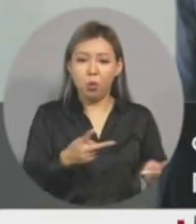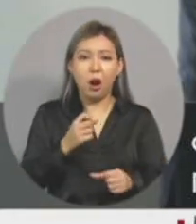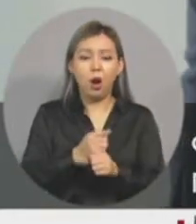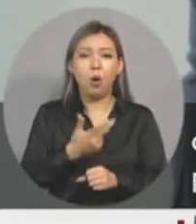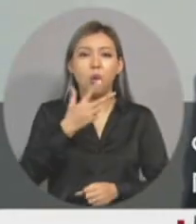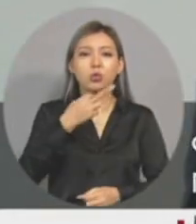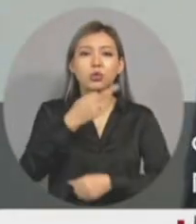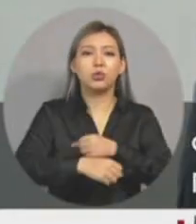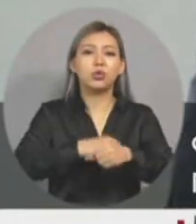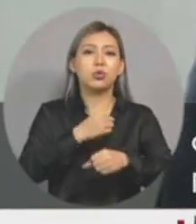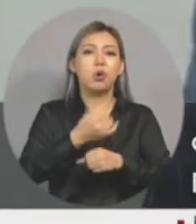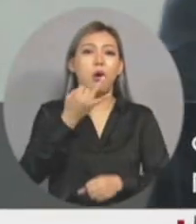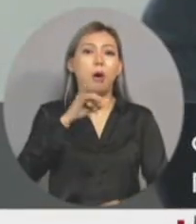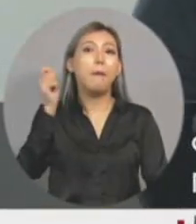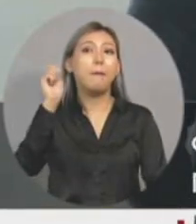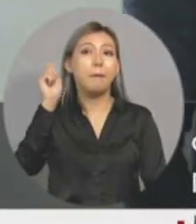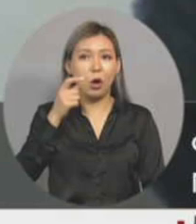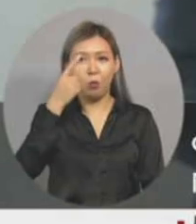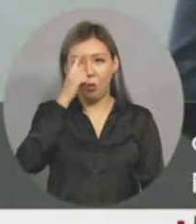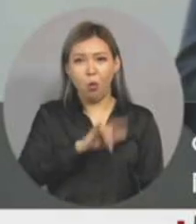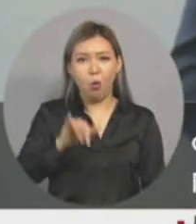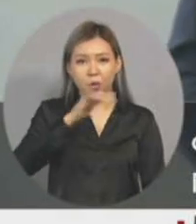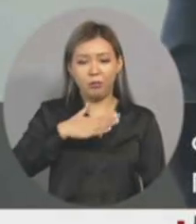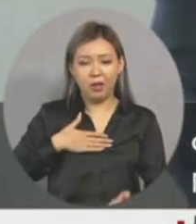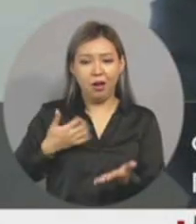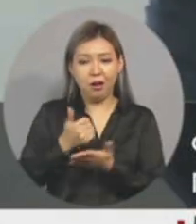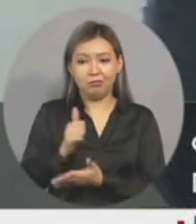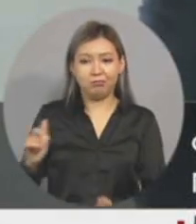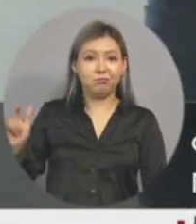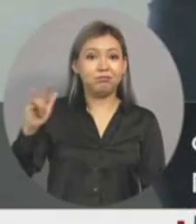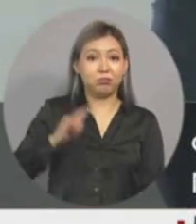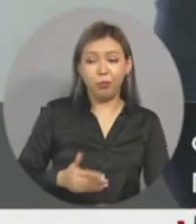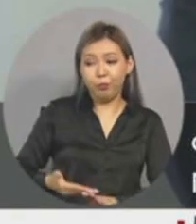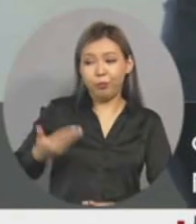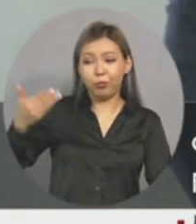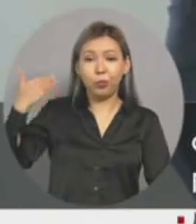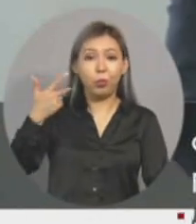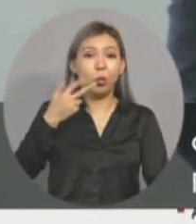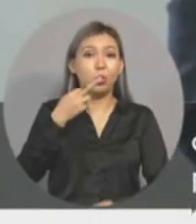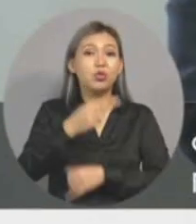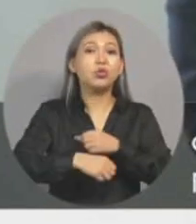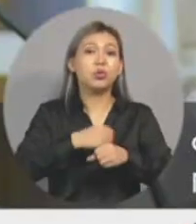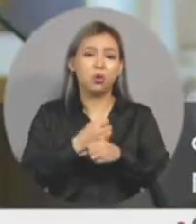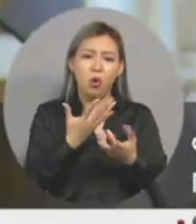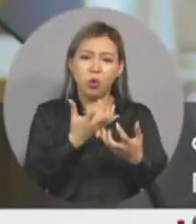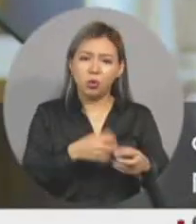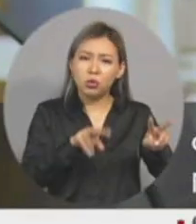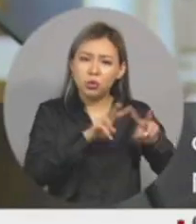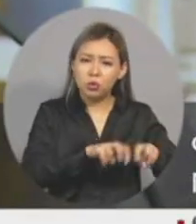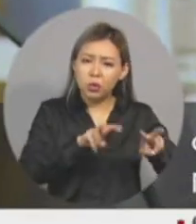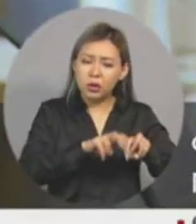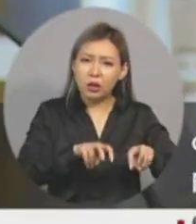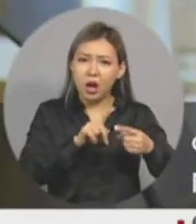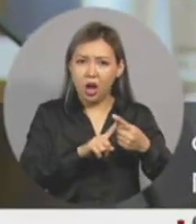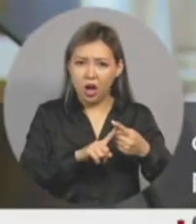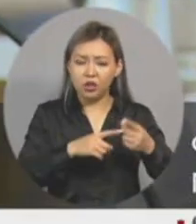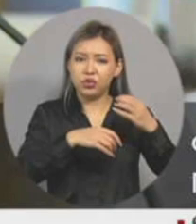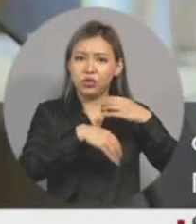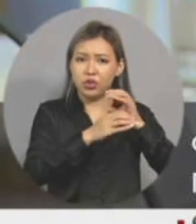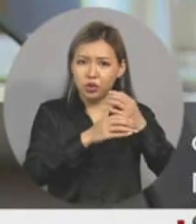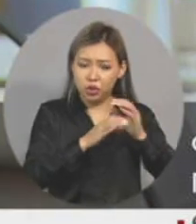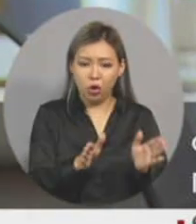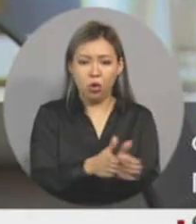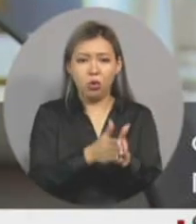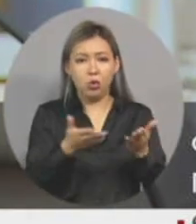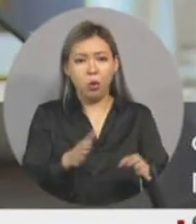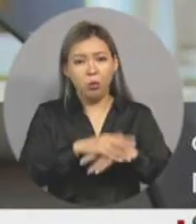баярыг тохиолдуулсан Монгол улсад айлчлал хийж байгаа юм. Өнгөрсөн 30 жилийн хугацаанд олон тооны судалгаа шинжилгээний ажлууд ном тохимол нийтлүүдийг